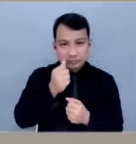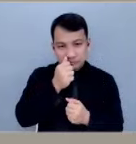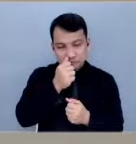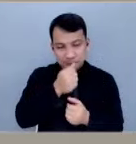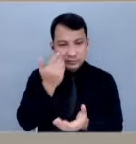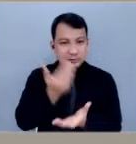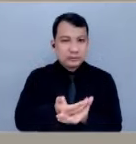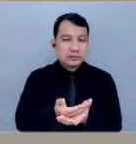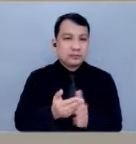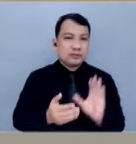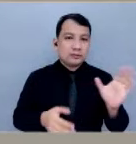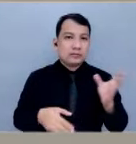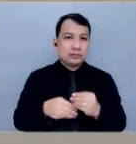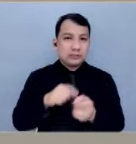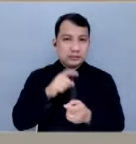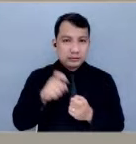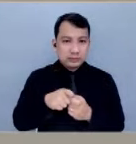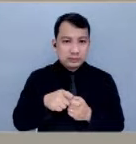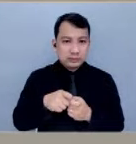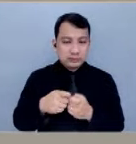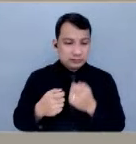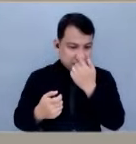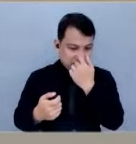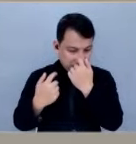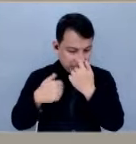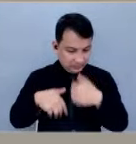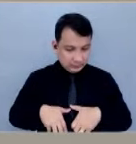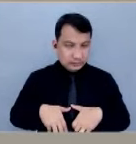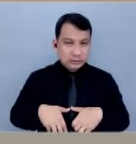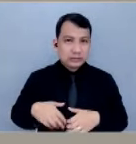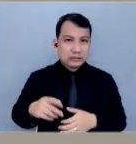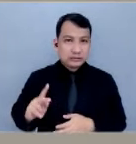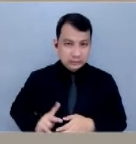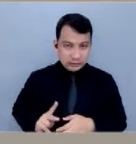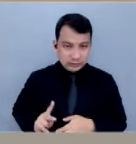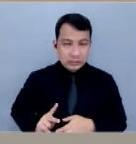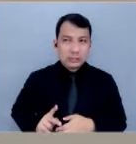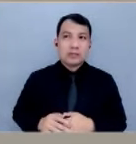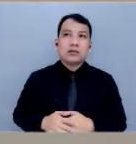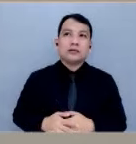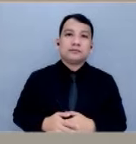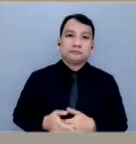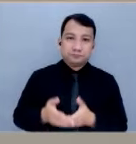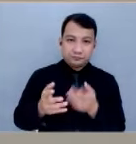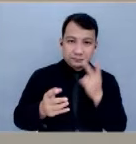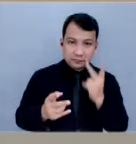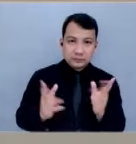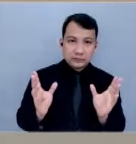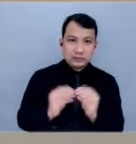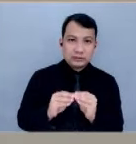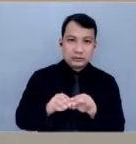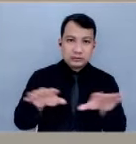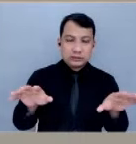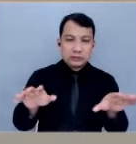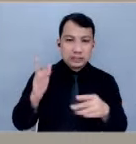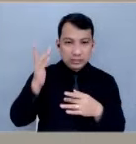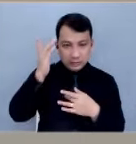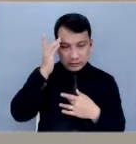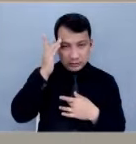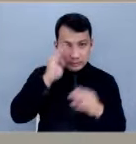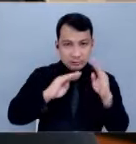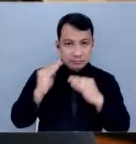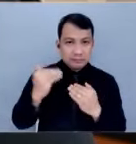mga specific organs, so they go to the kidneys. And doon sila nagkakaroon ng problema, they